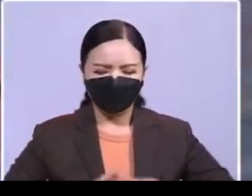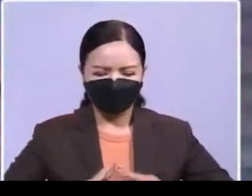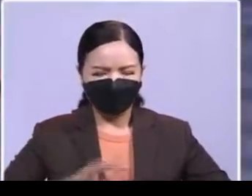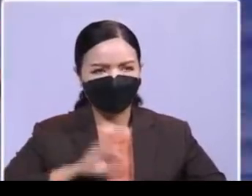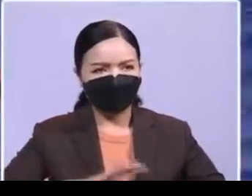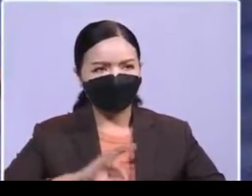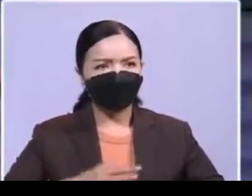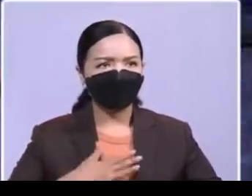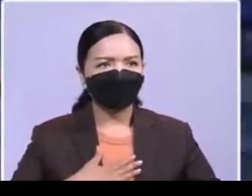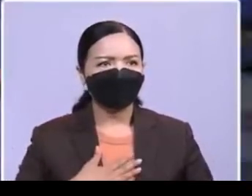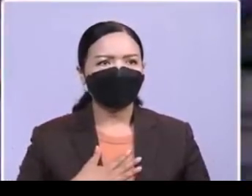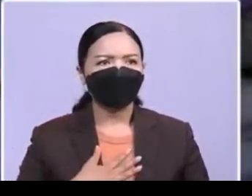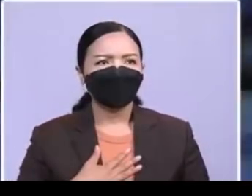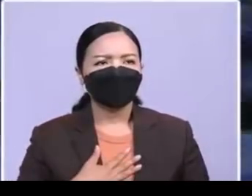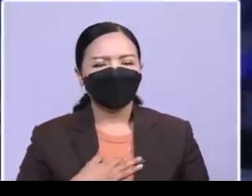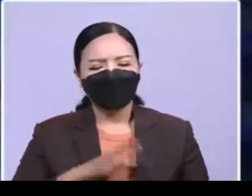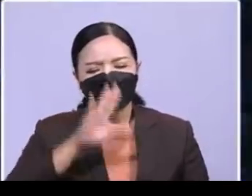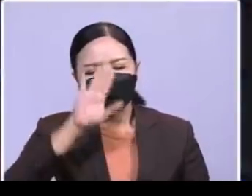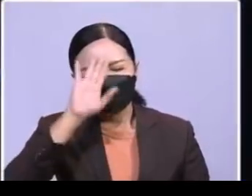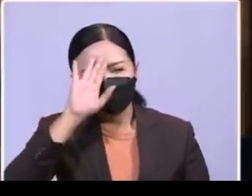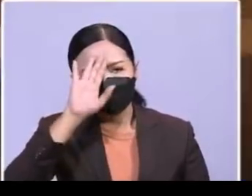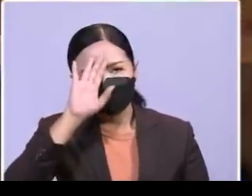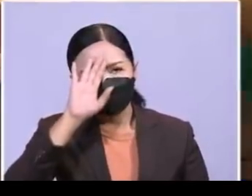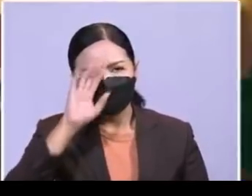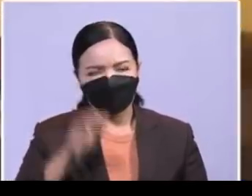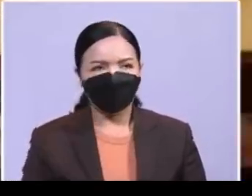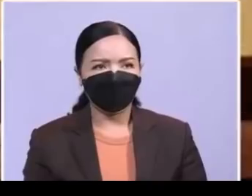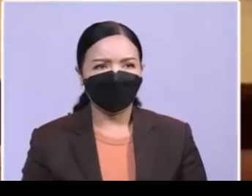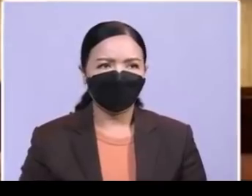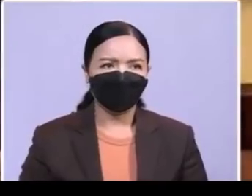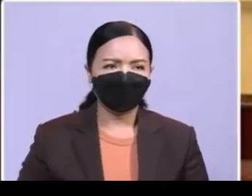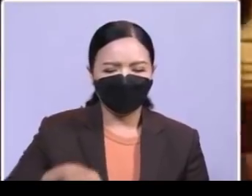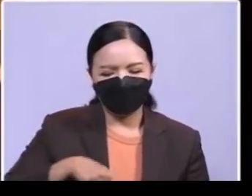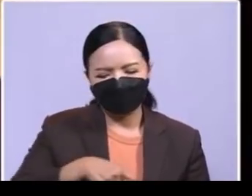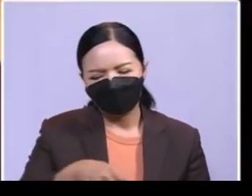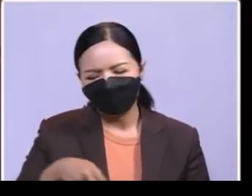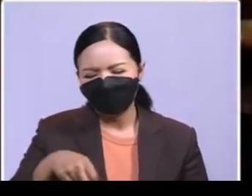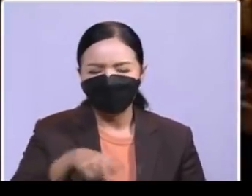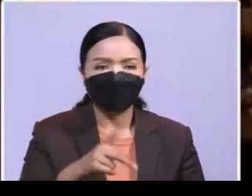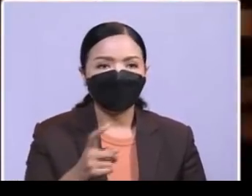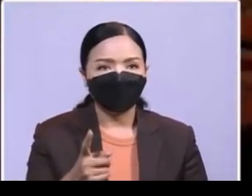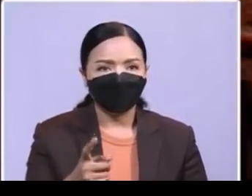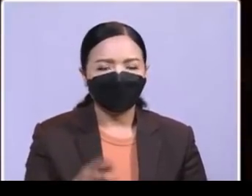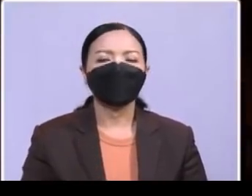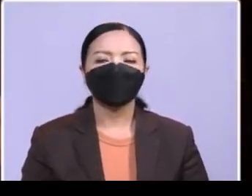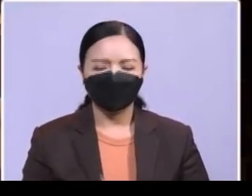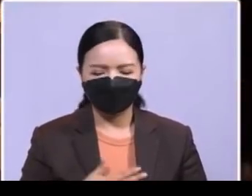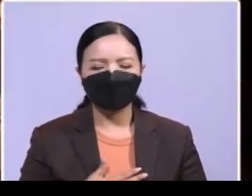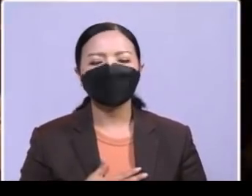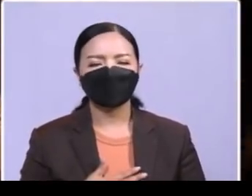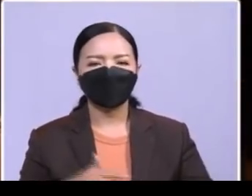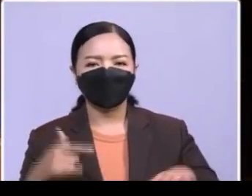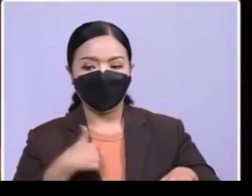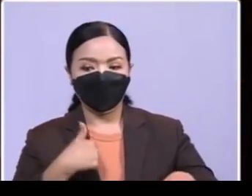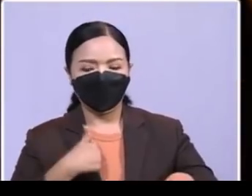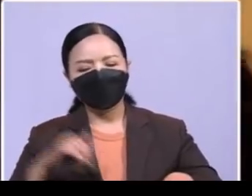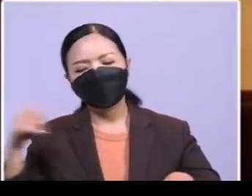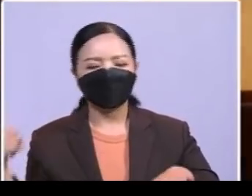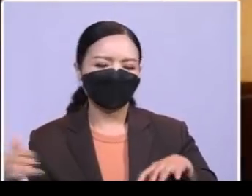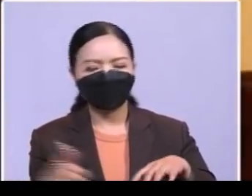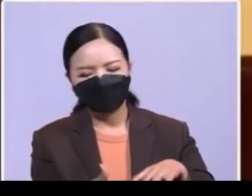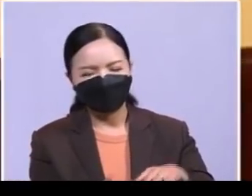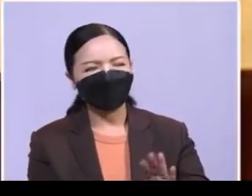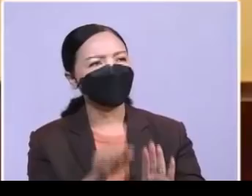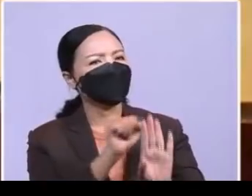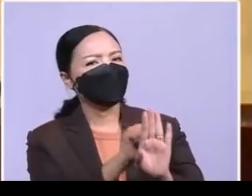กว่ามีอาการป่วยเดินเหินไม่ค่อยจะสะดวกพอมาถึงที่บริเวณหน้าบ้านแล้วฮะเ